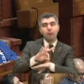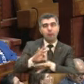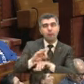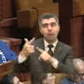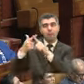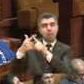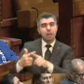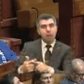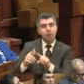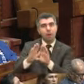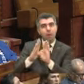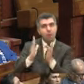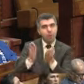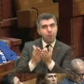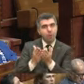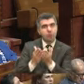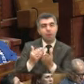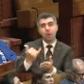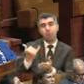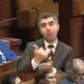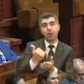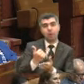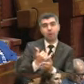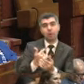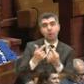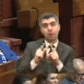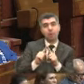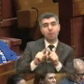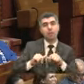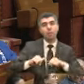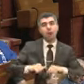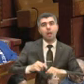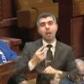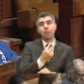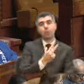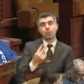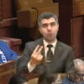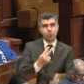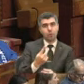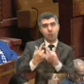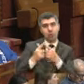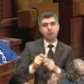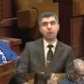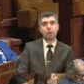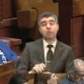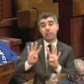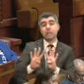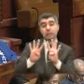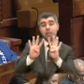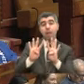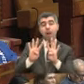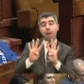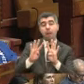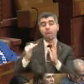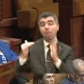المادية هي في صالح، أنا أعتقد في صالح الوزارتين، وغادي تكون في صالح كذلك 8 المليون ديال الشباب اللي